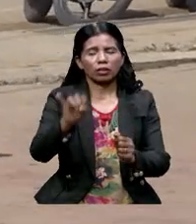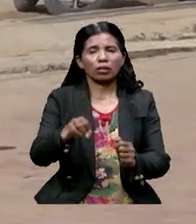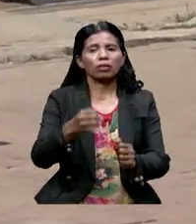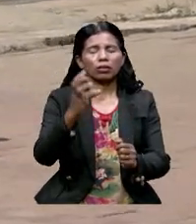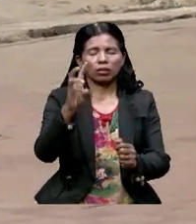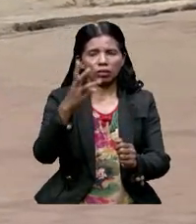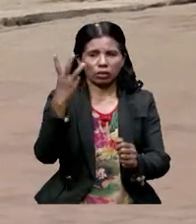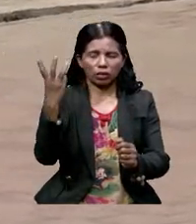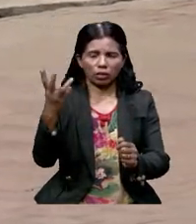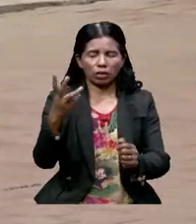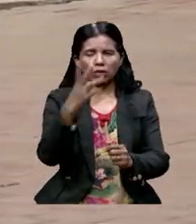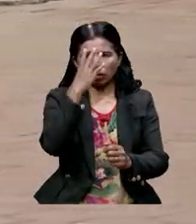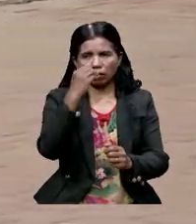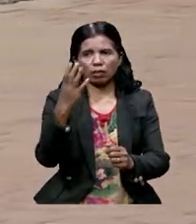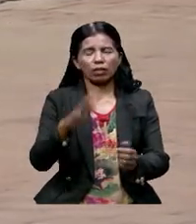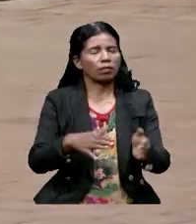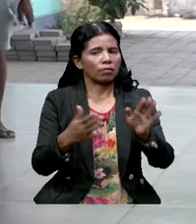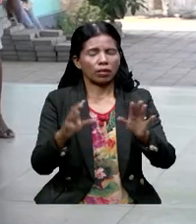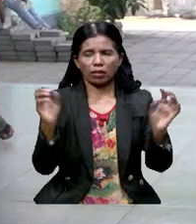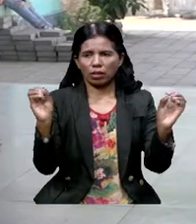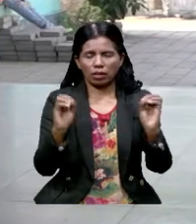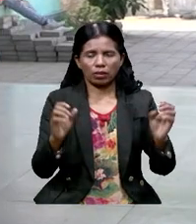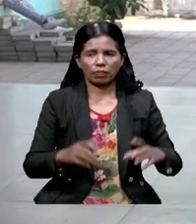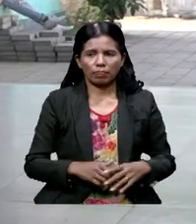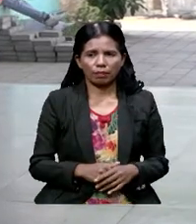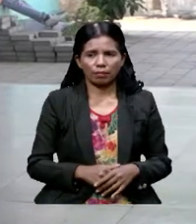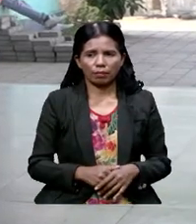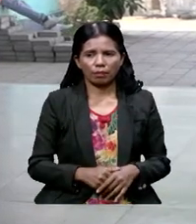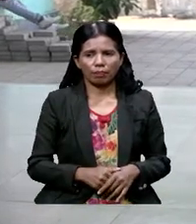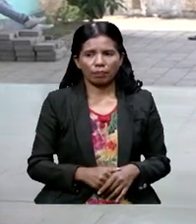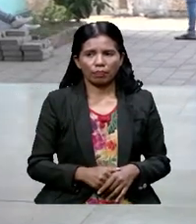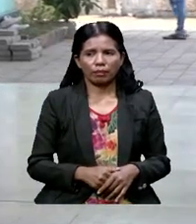sala internamentu mai be matela iha. Selina Lopez, Dilma Suzeti, Ziemen.